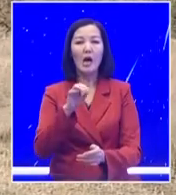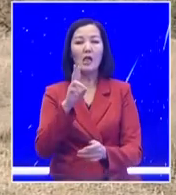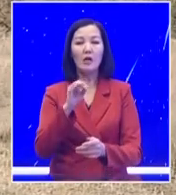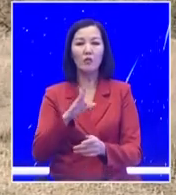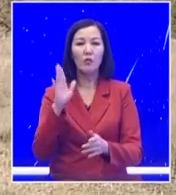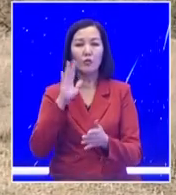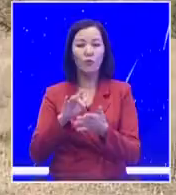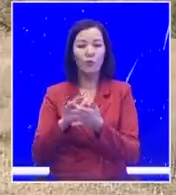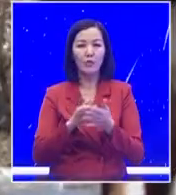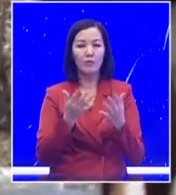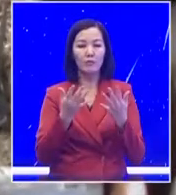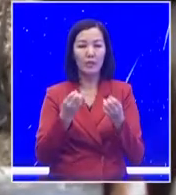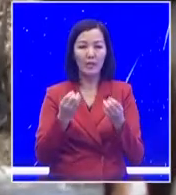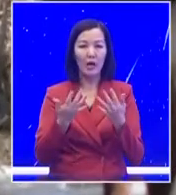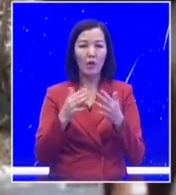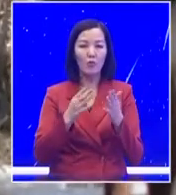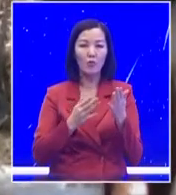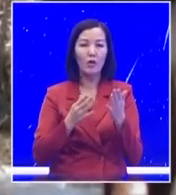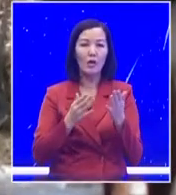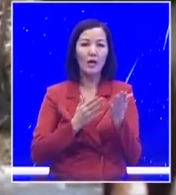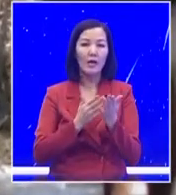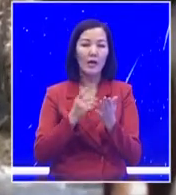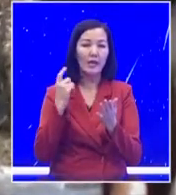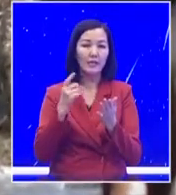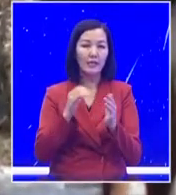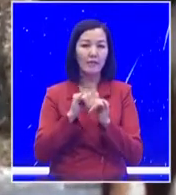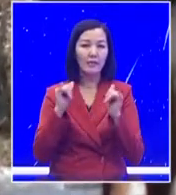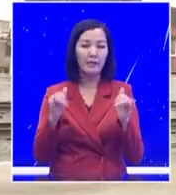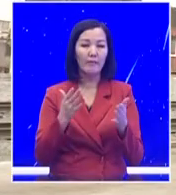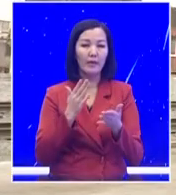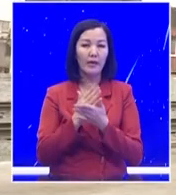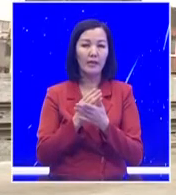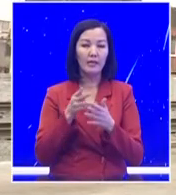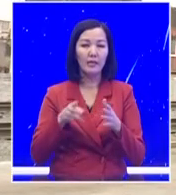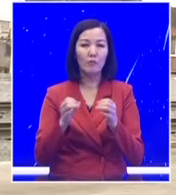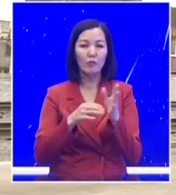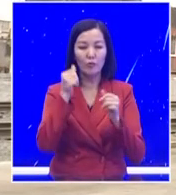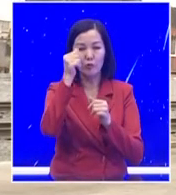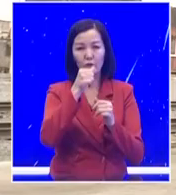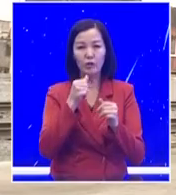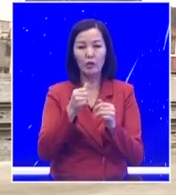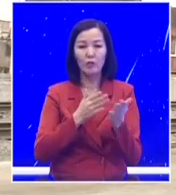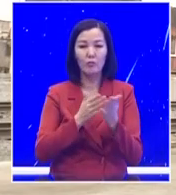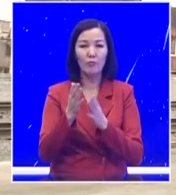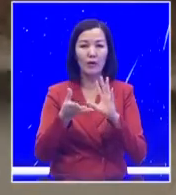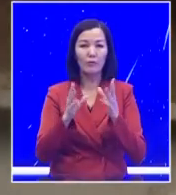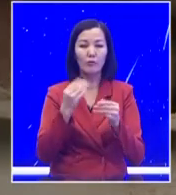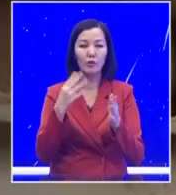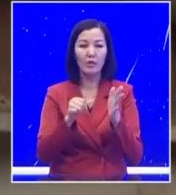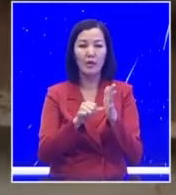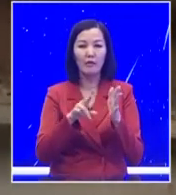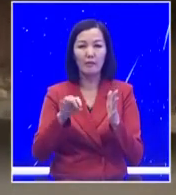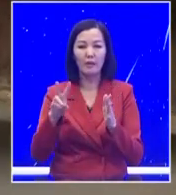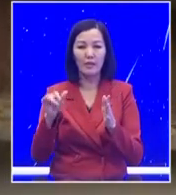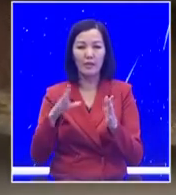бөлек ауыл шаруашылықты аудан өңірдің негізгі экономикасын аграрлық саласы құрайды. 2019 жылы бұл бағыт бойынша 46 миллиард